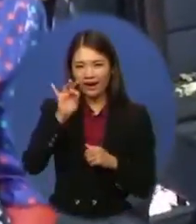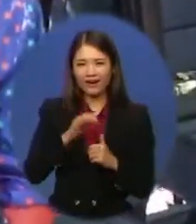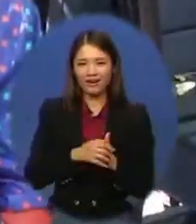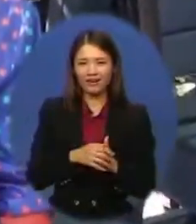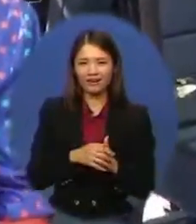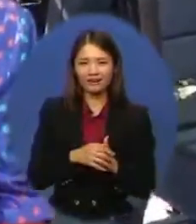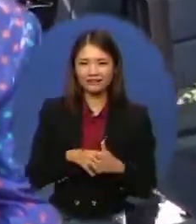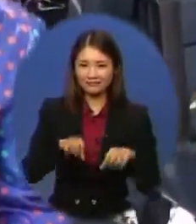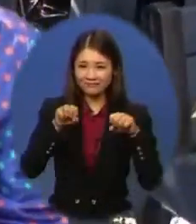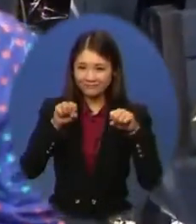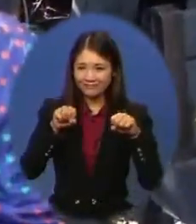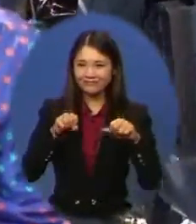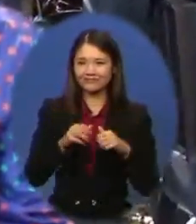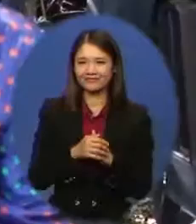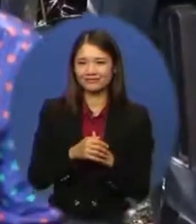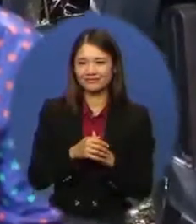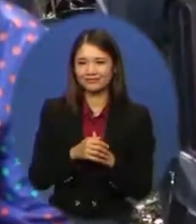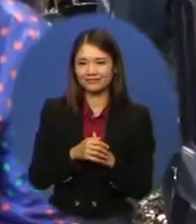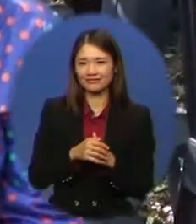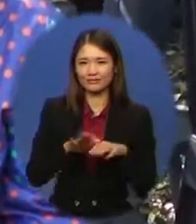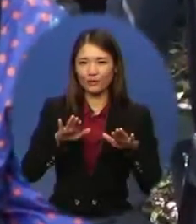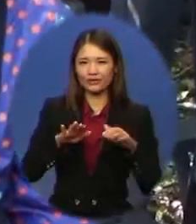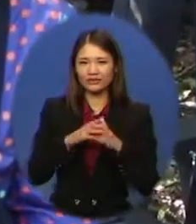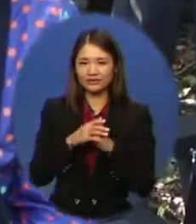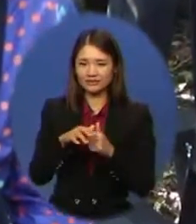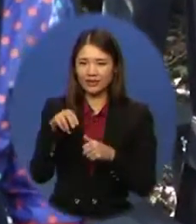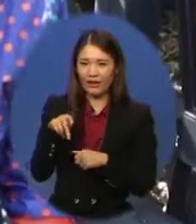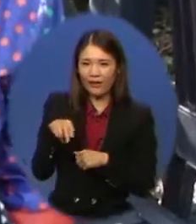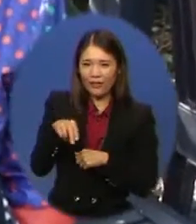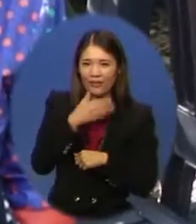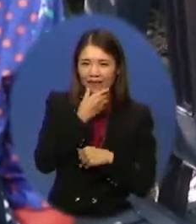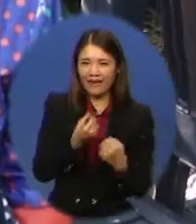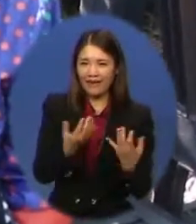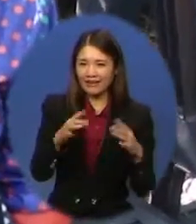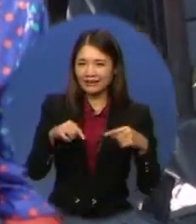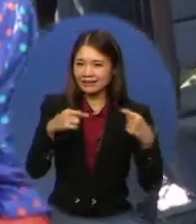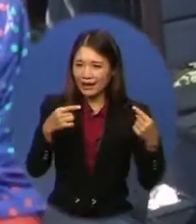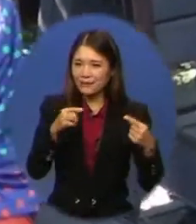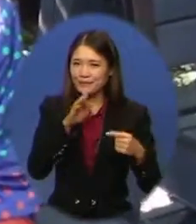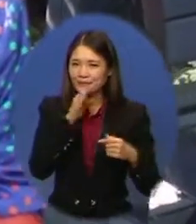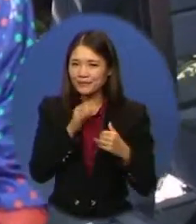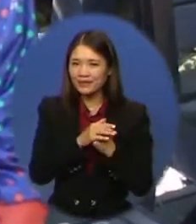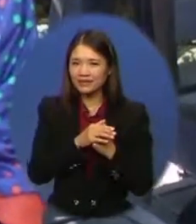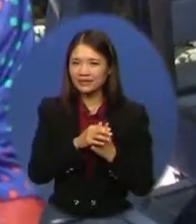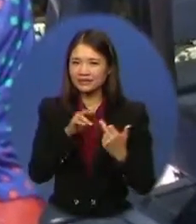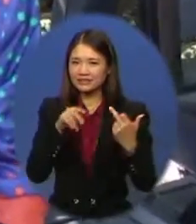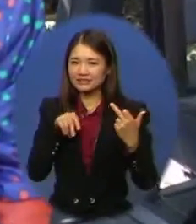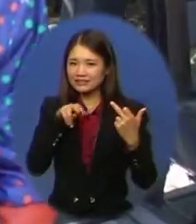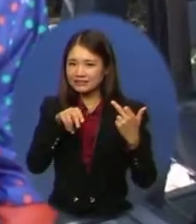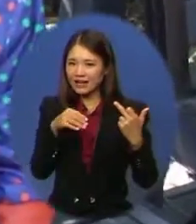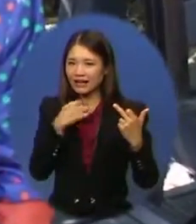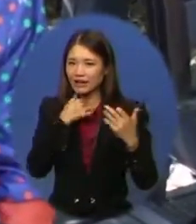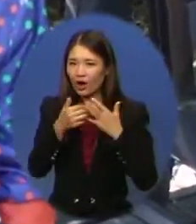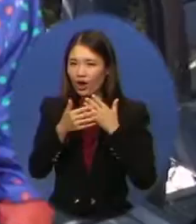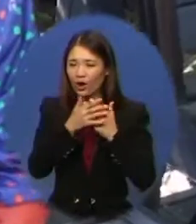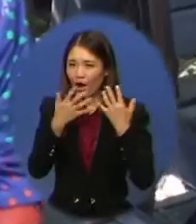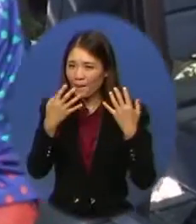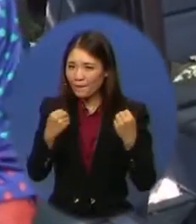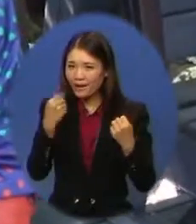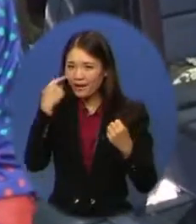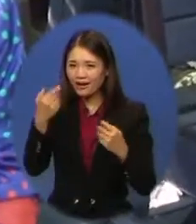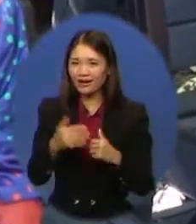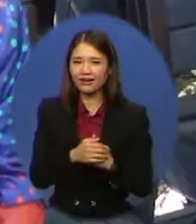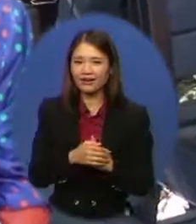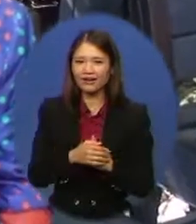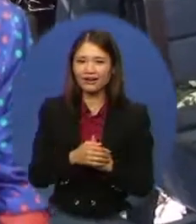처음이잖아. 네, 응? 안녕하세요. 오늘 걷기 행사 하셨는데 그 등산은 많이 해보셨어요? 걷기 행사를 하셨는데